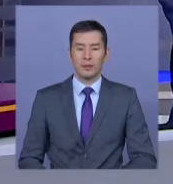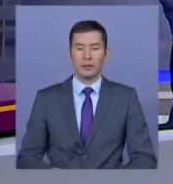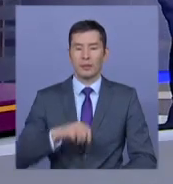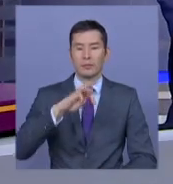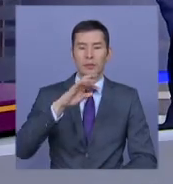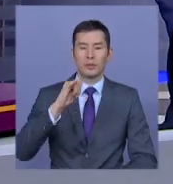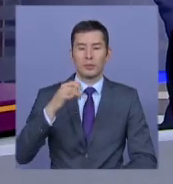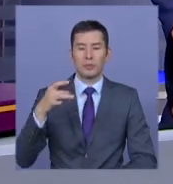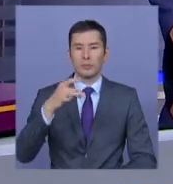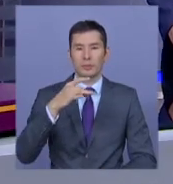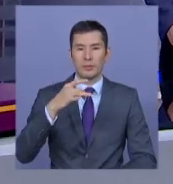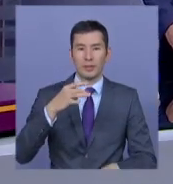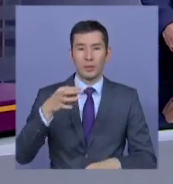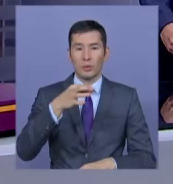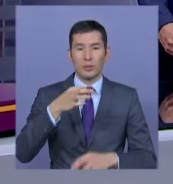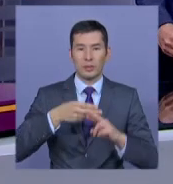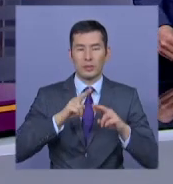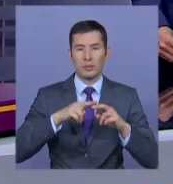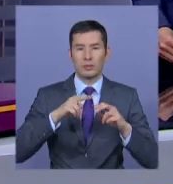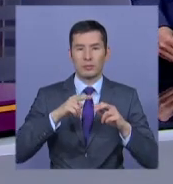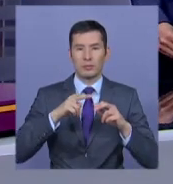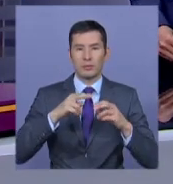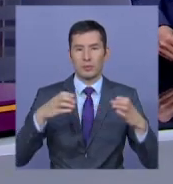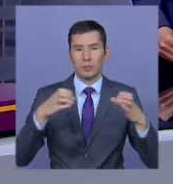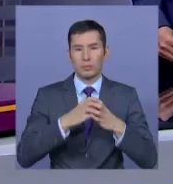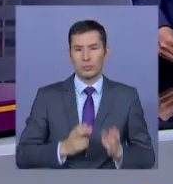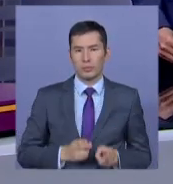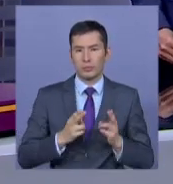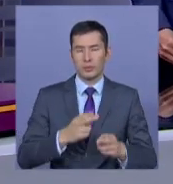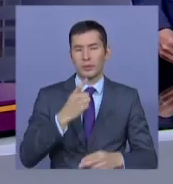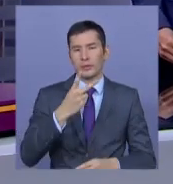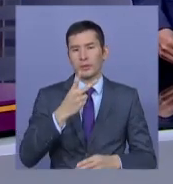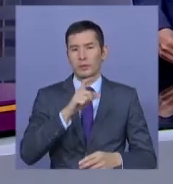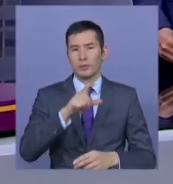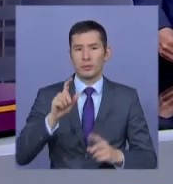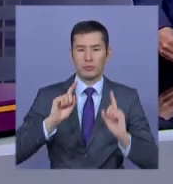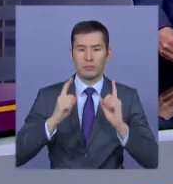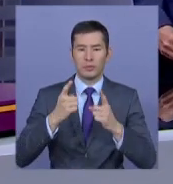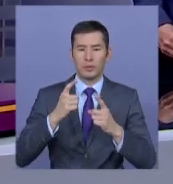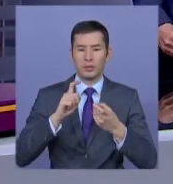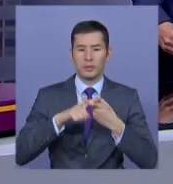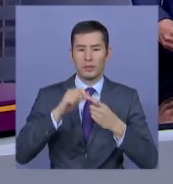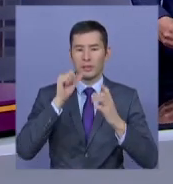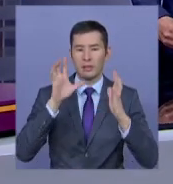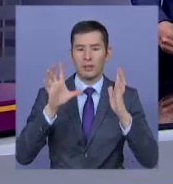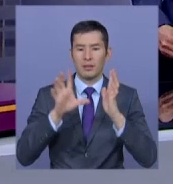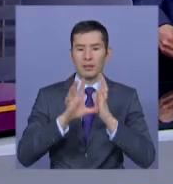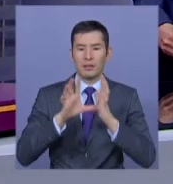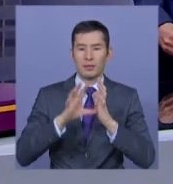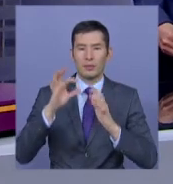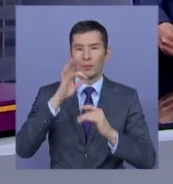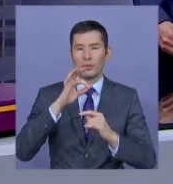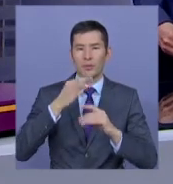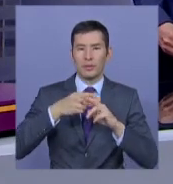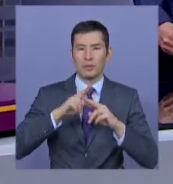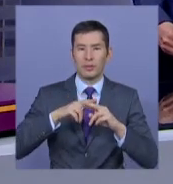Маңғыстауда қылмыстық топ құрды деген күдікпен бірнеше адам ұсталды. Олар өңірдегі тұтынушылардан электр қуаты үшін қаражат жинау кезінде